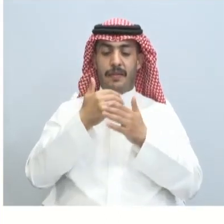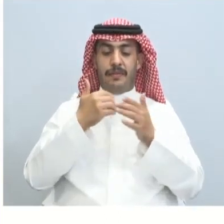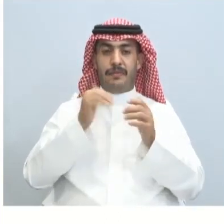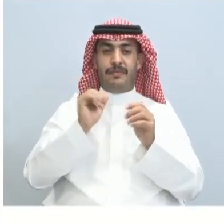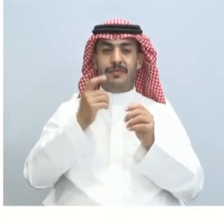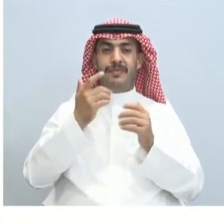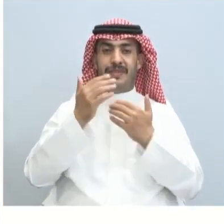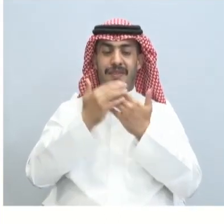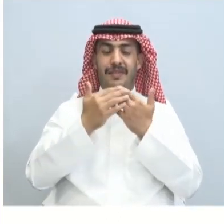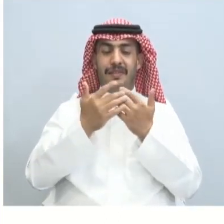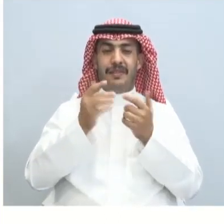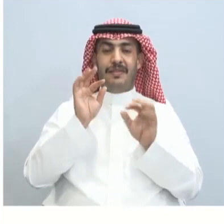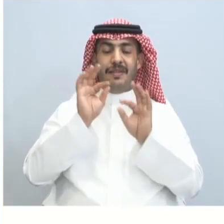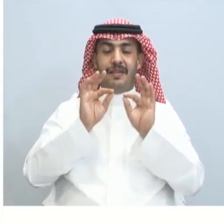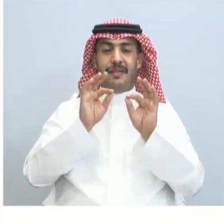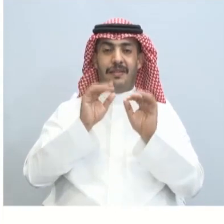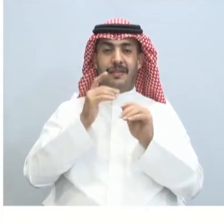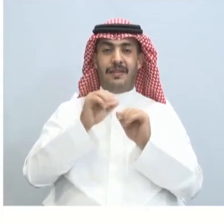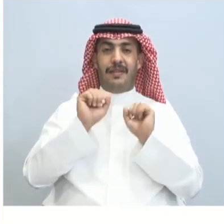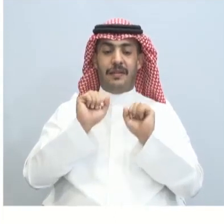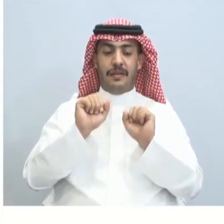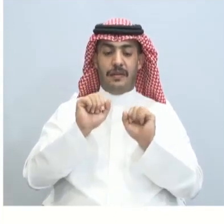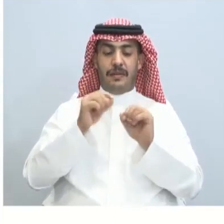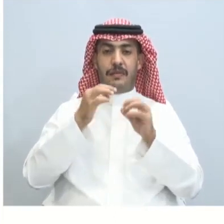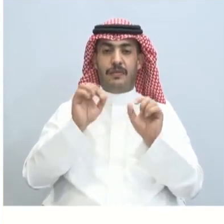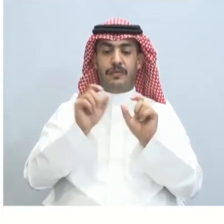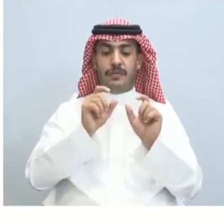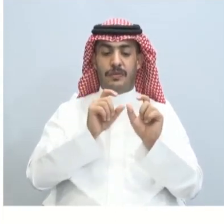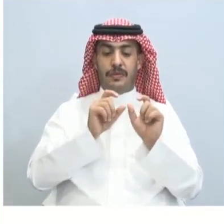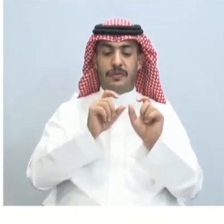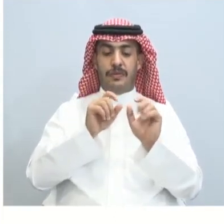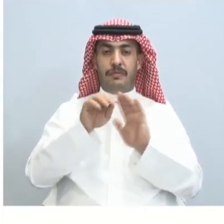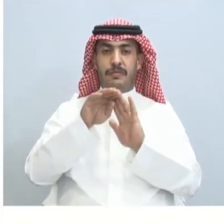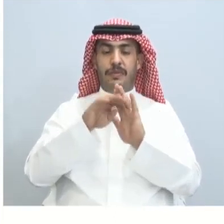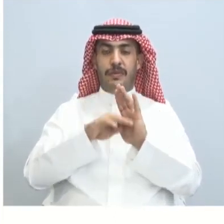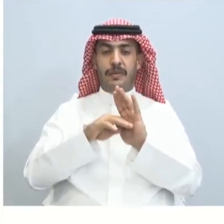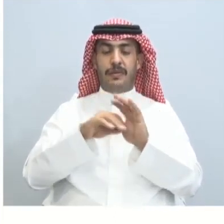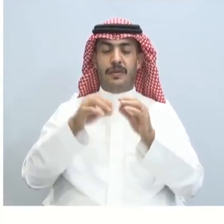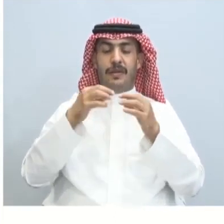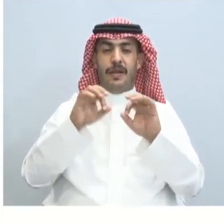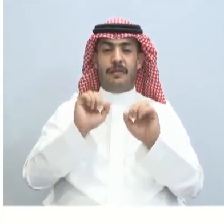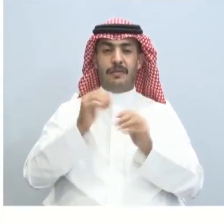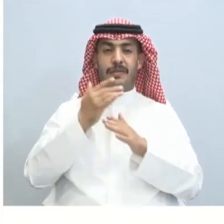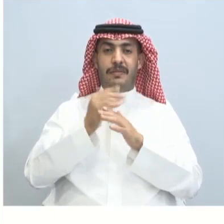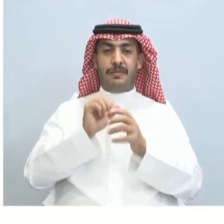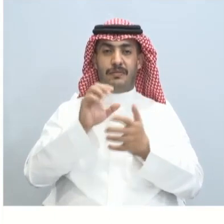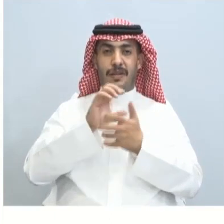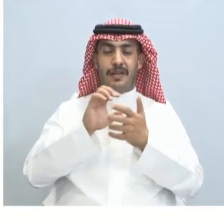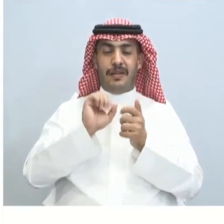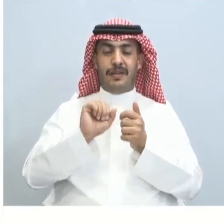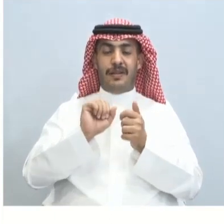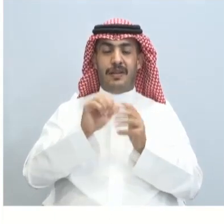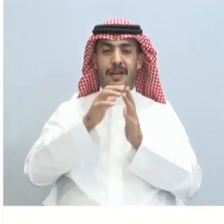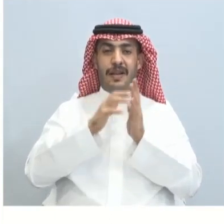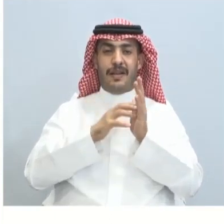المجاملات والعبارات الزائده وايضا بعيدا عن الجمل الانتقائيه او الانتقاديه التي قد تتسبب بمشاكل